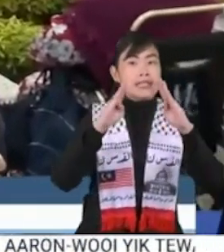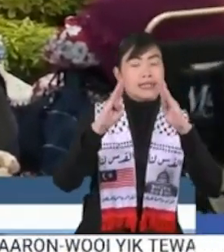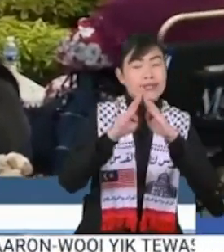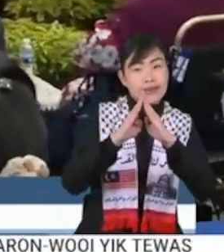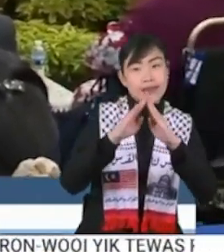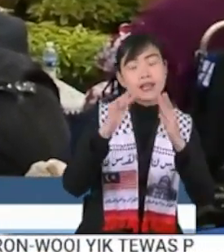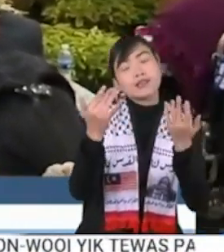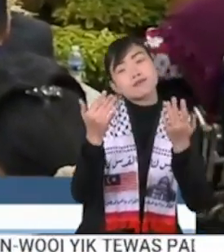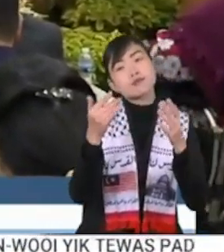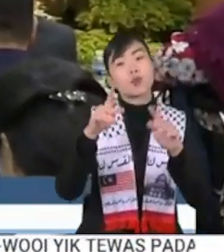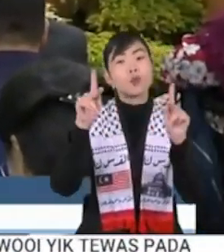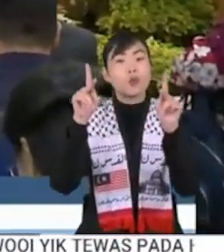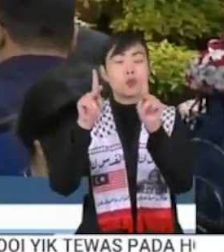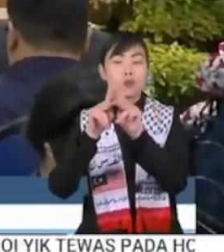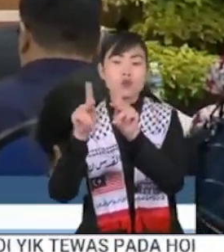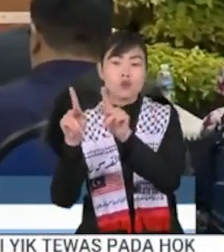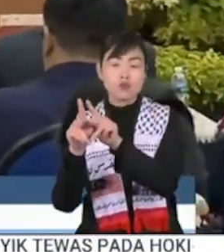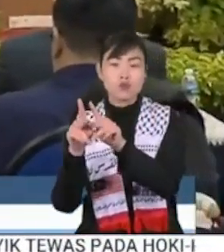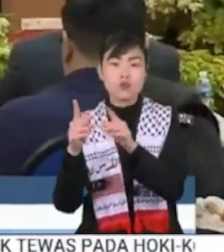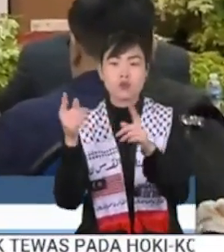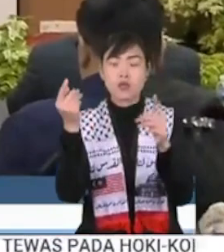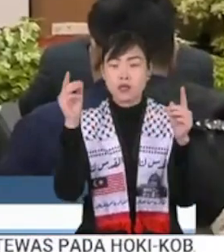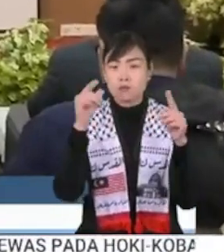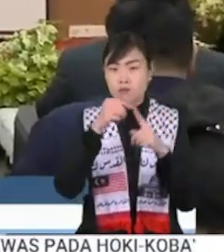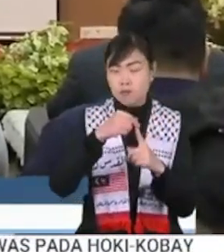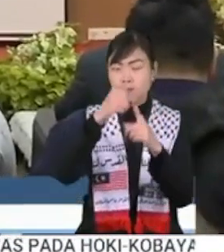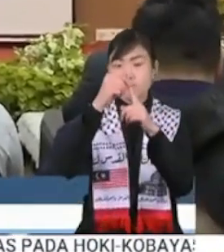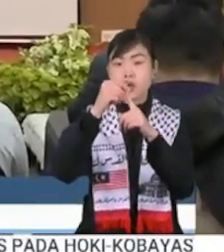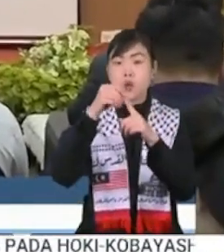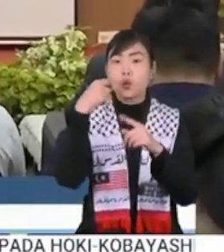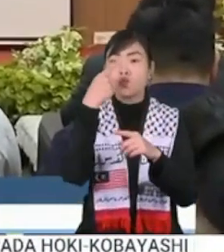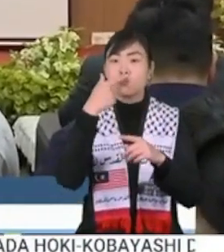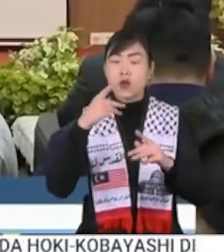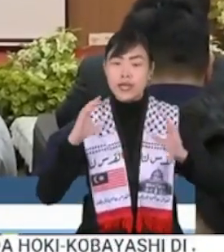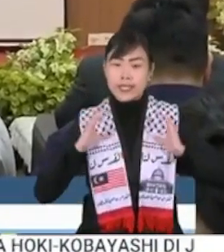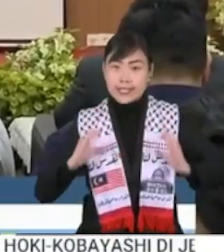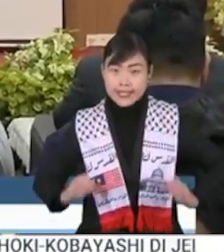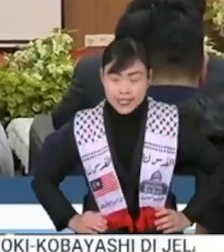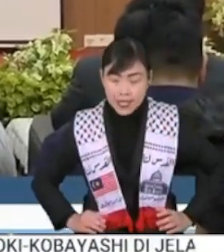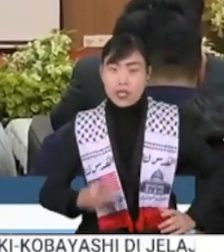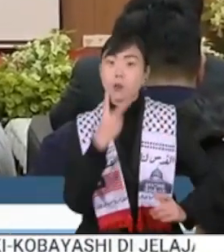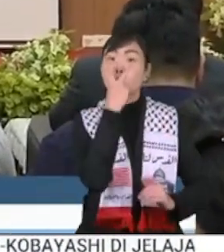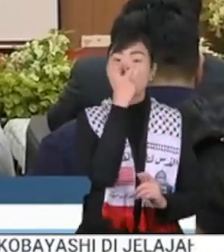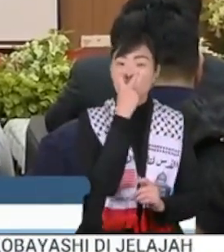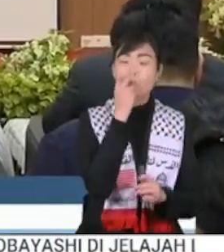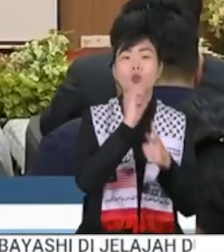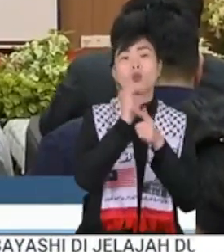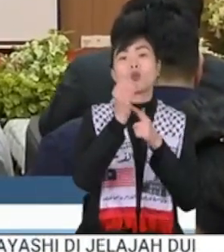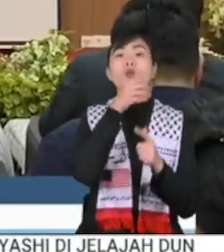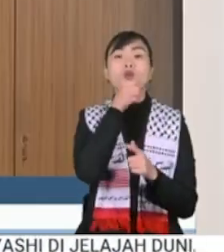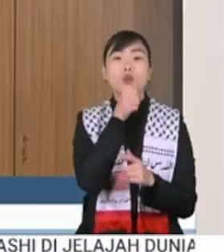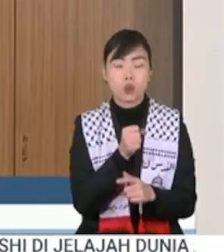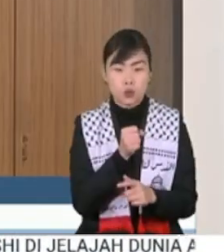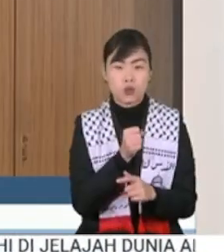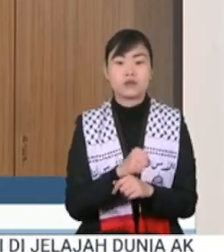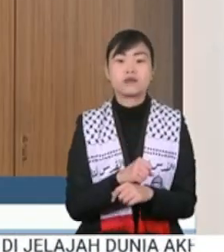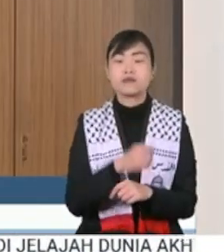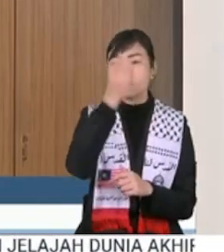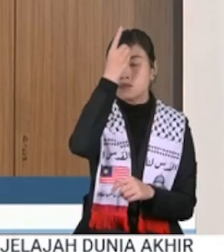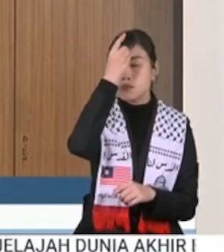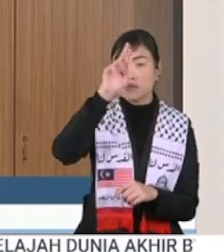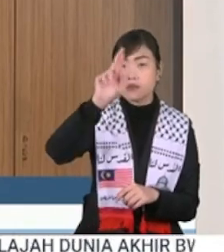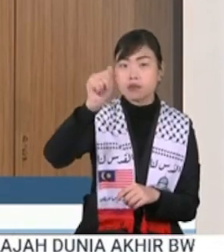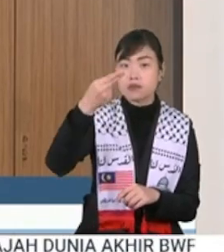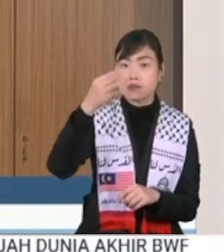Bandar dan pekan lain di negeri ini terutama melibatkan keperluan fizikal cacat penglihatan serta warga dat dr